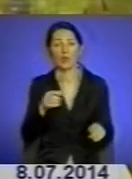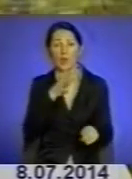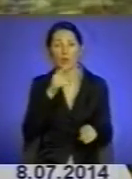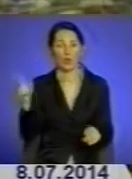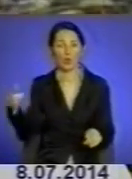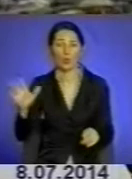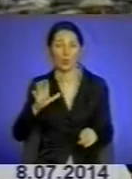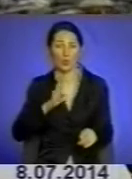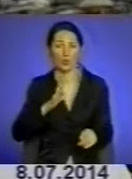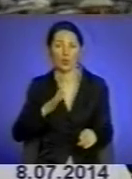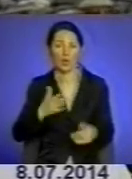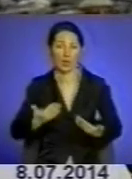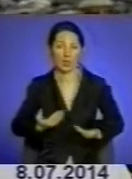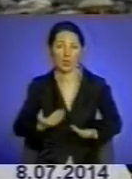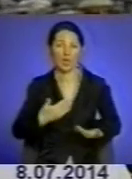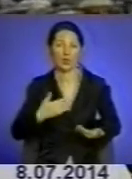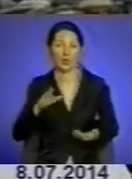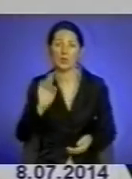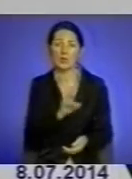період позначений